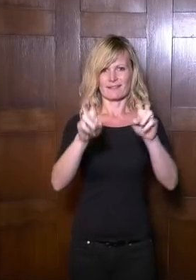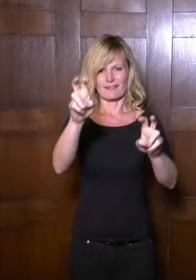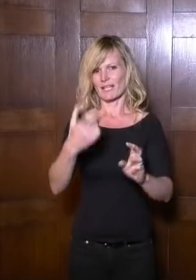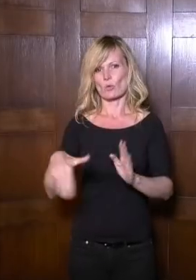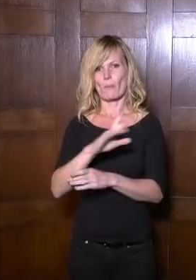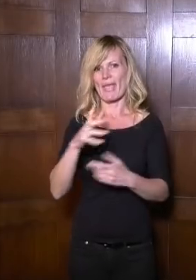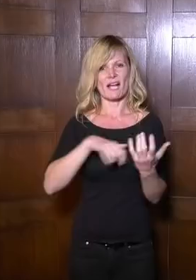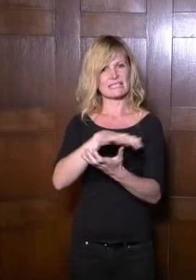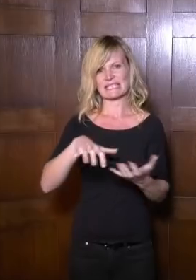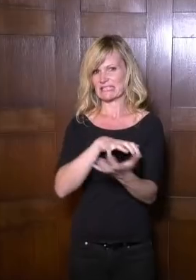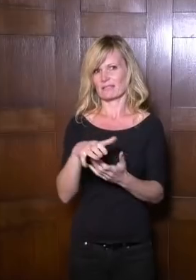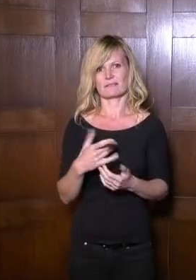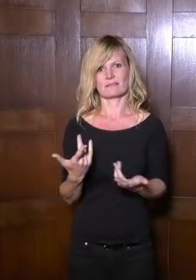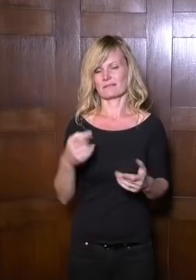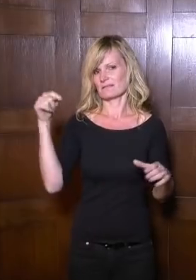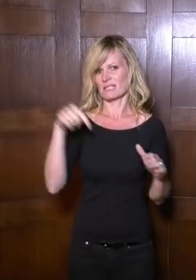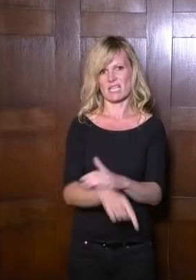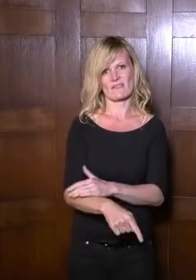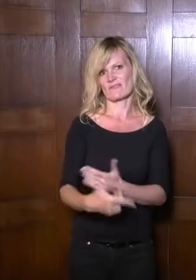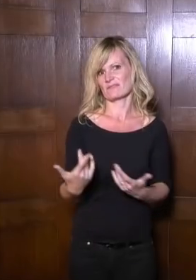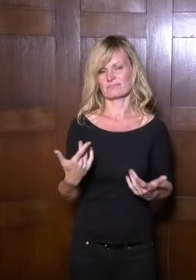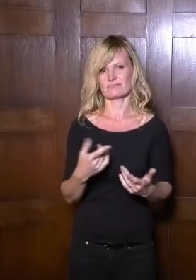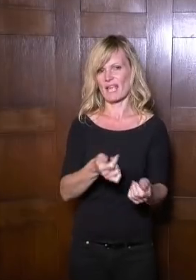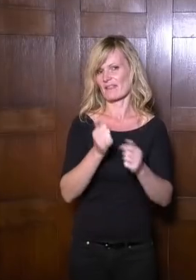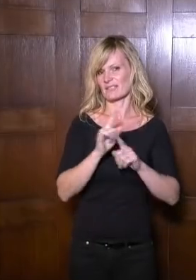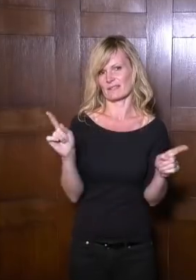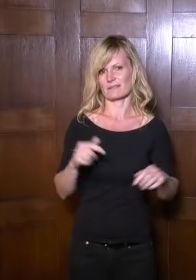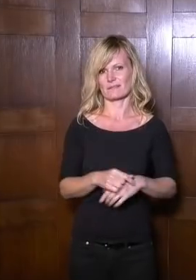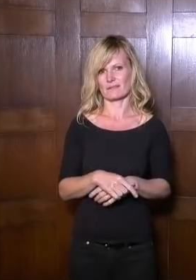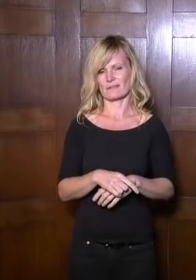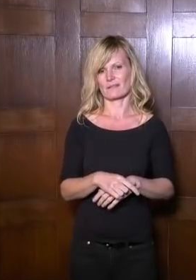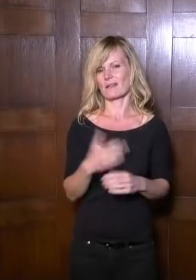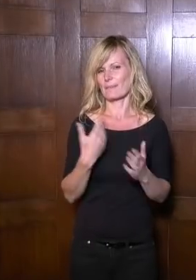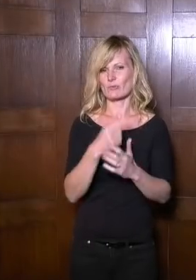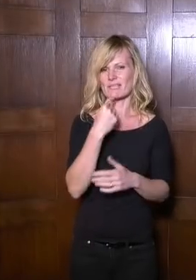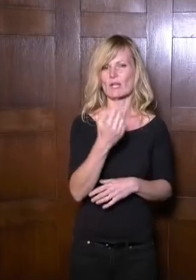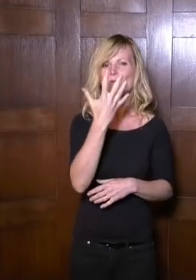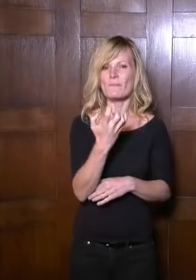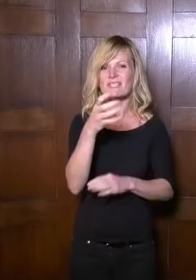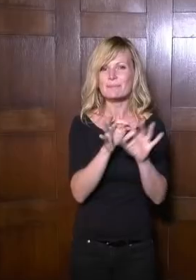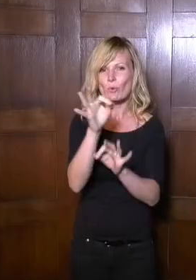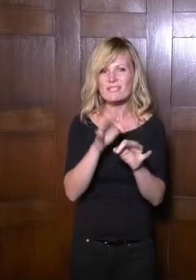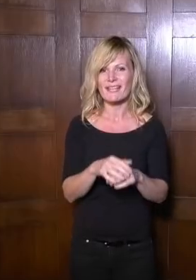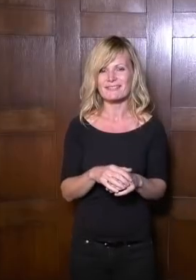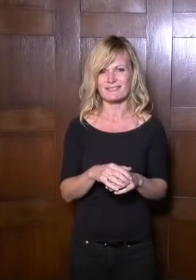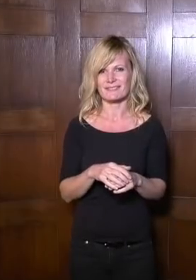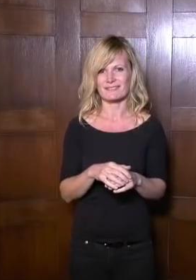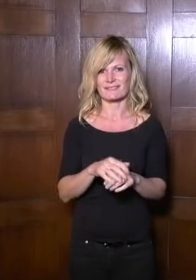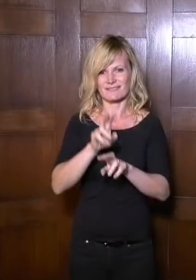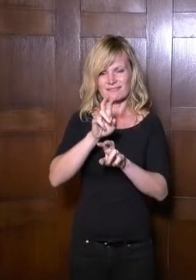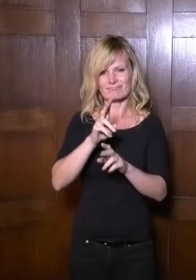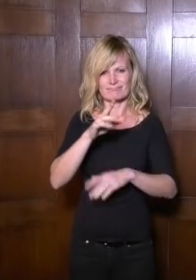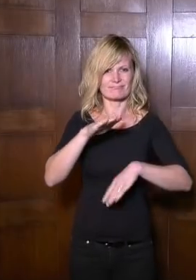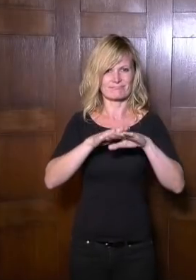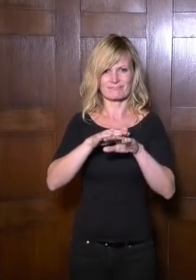in die Krise, als dass es uns hilft. Selbst wenn wir jetzt sagen 50% Auslastung, das ist für uns nicht